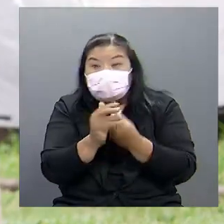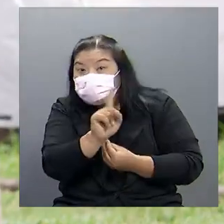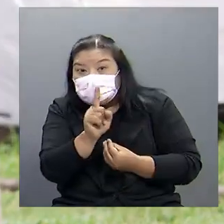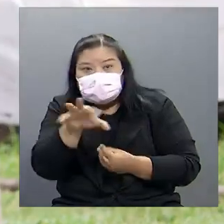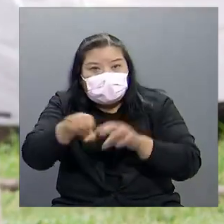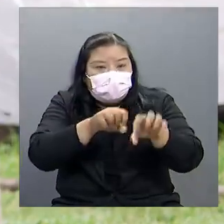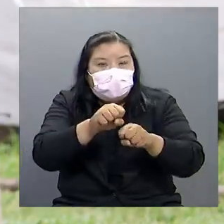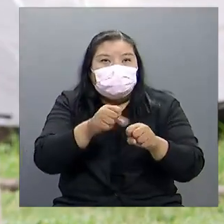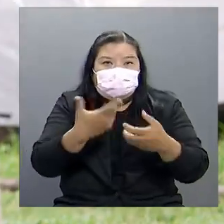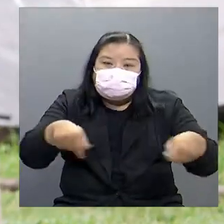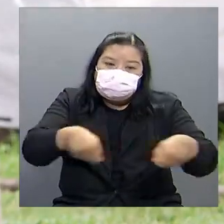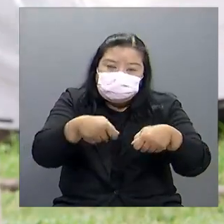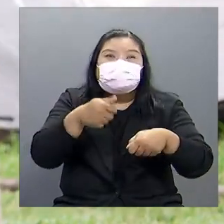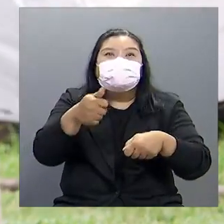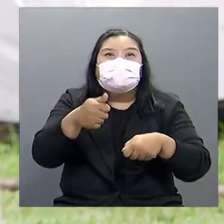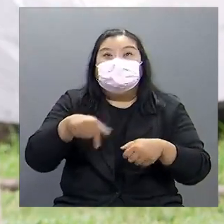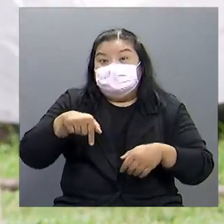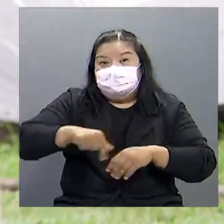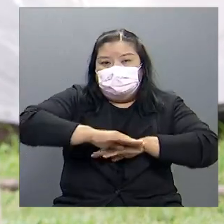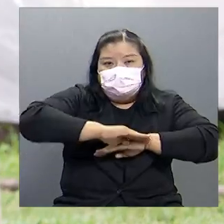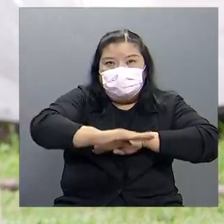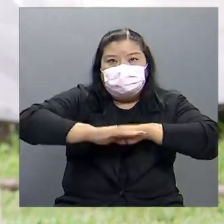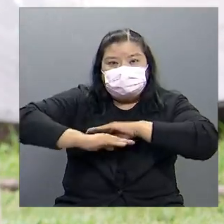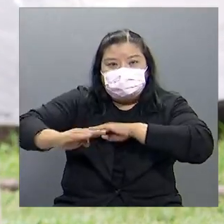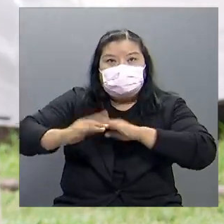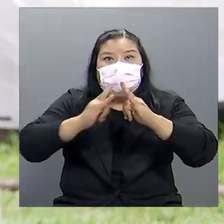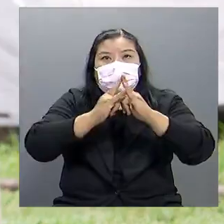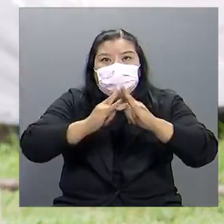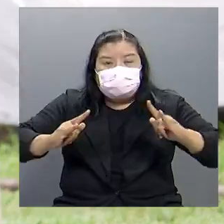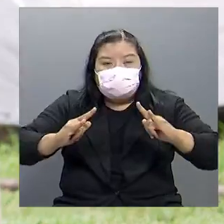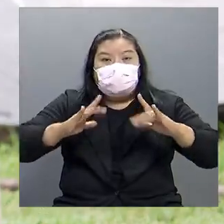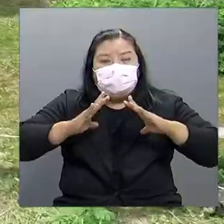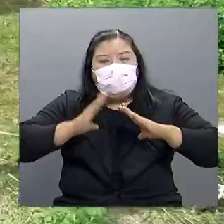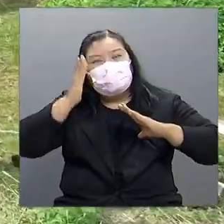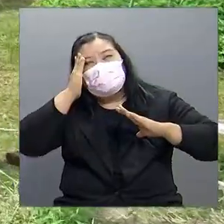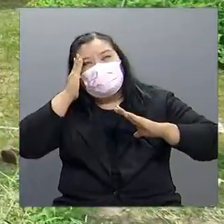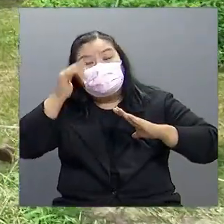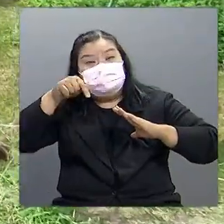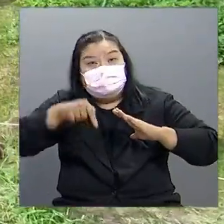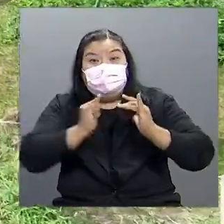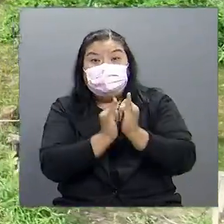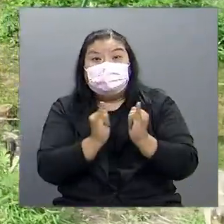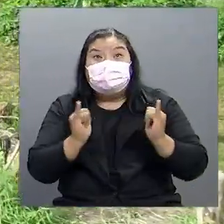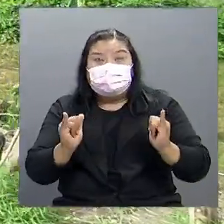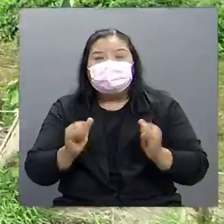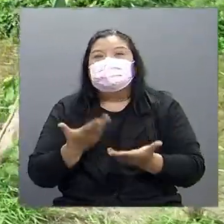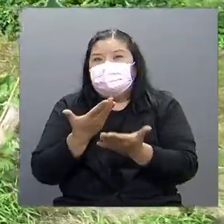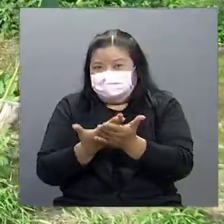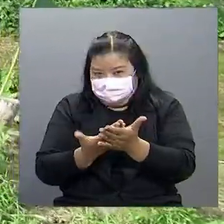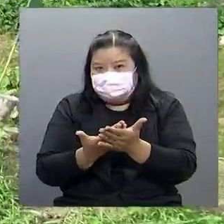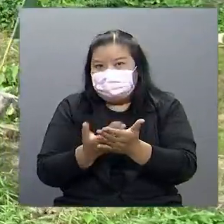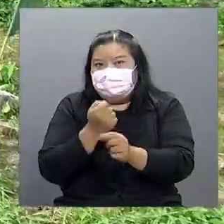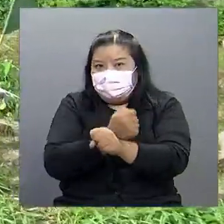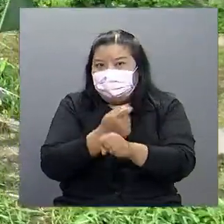คนก็มาใช้บริการในการกางเต้นท์เสร็จตาเนี้ยเราก็เก็บตังค์เก็บต่อยอดเรื่อยๆจนเรา